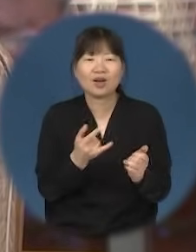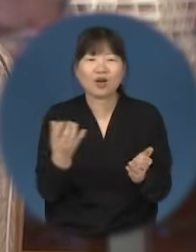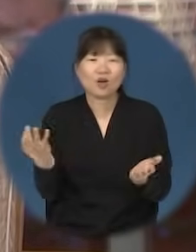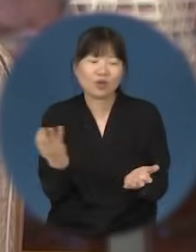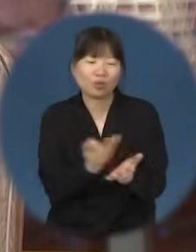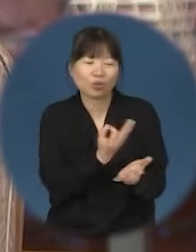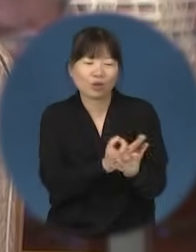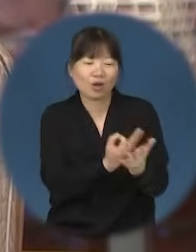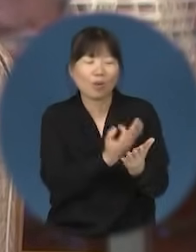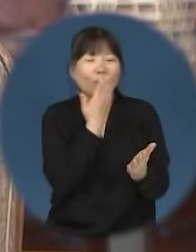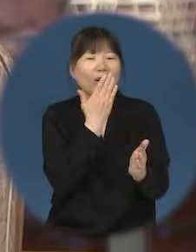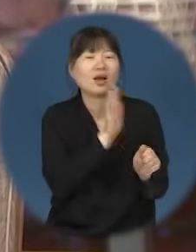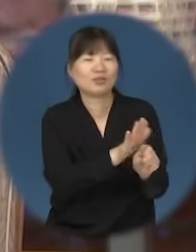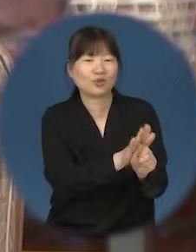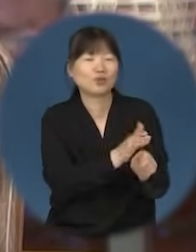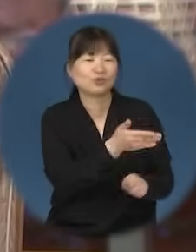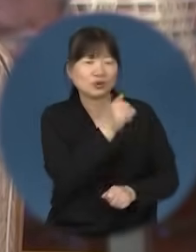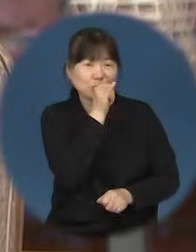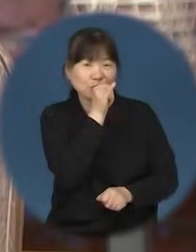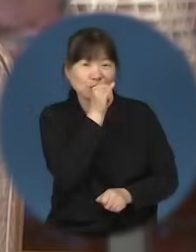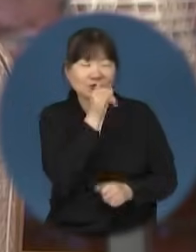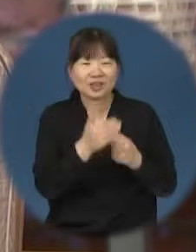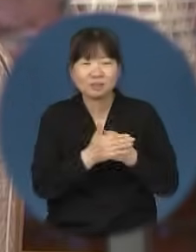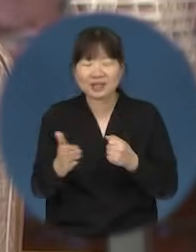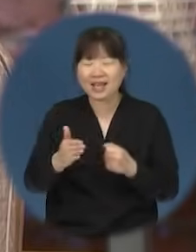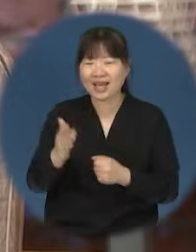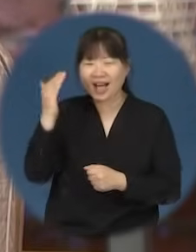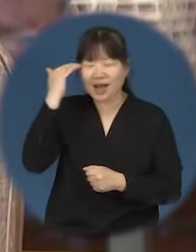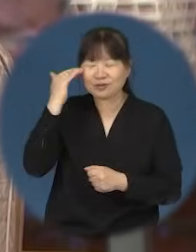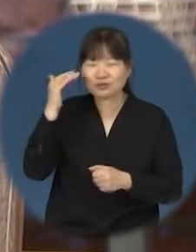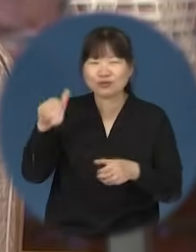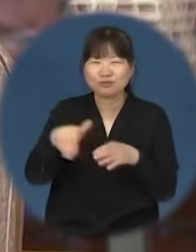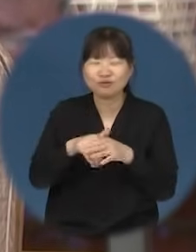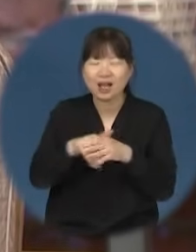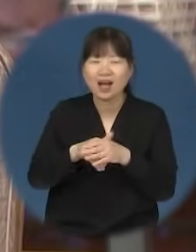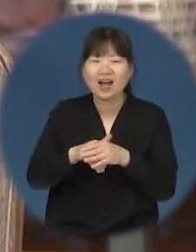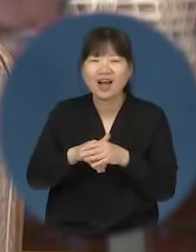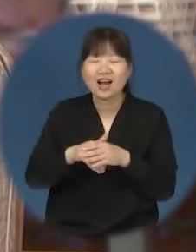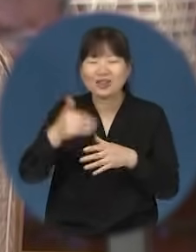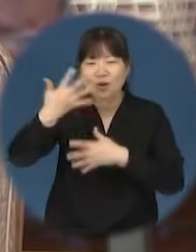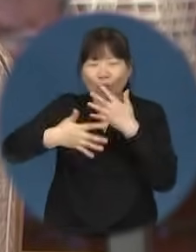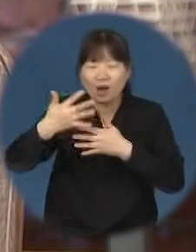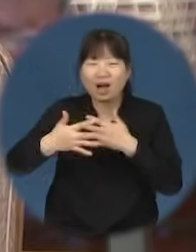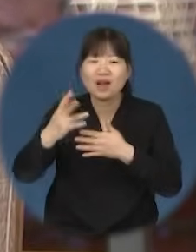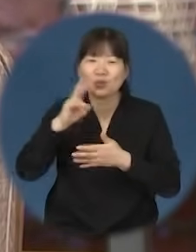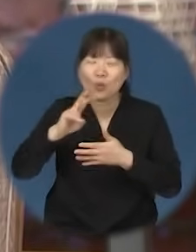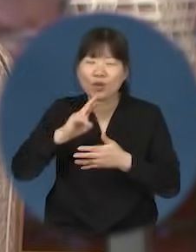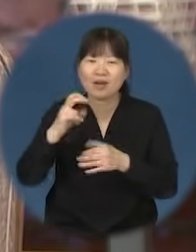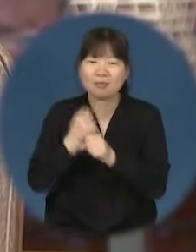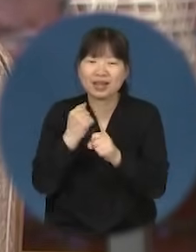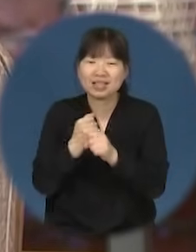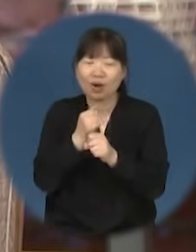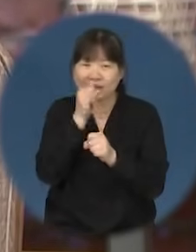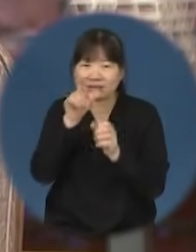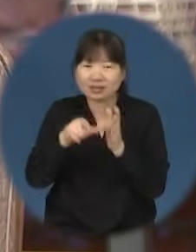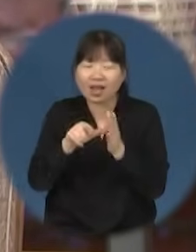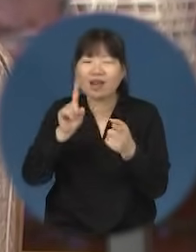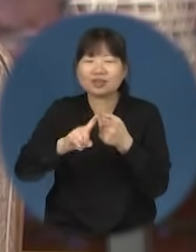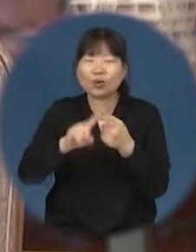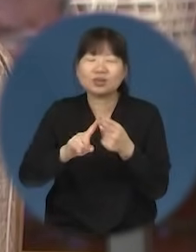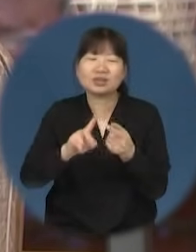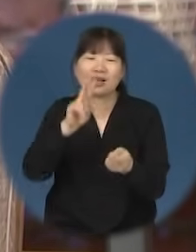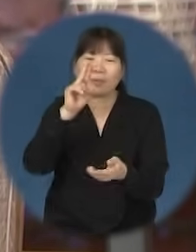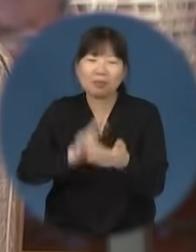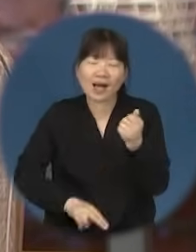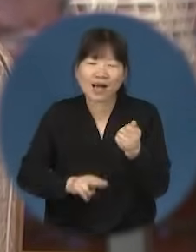이거야말로 전 세계 우리가 K컬처 요즘 영화도 잘 예. 만들고 드라마도 예. 만드는데 예. 전 세계로 나갈 수 있는 엄청난 기회가